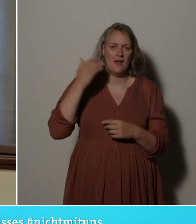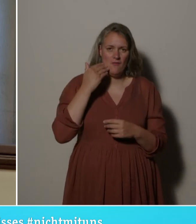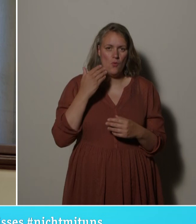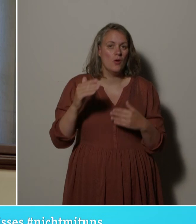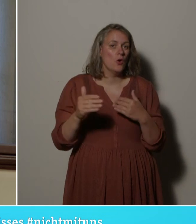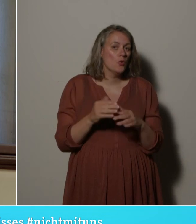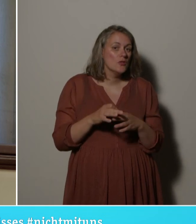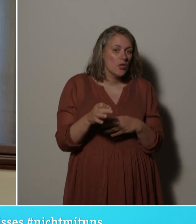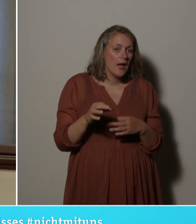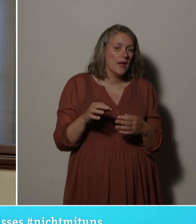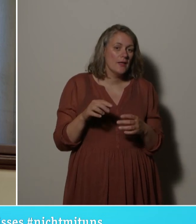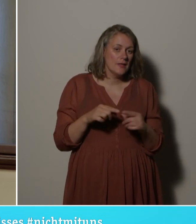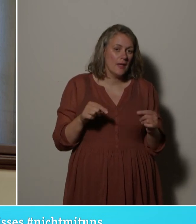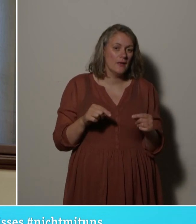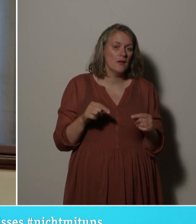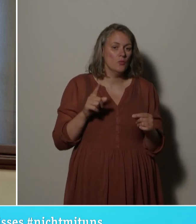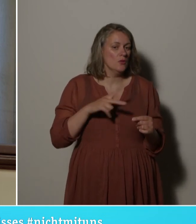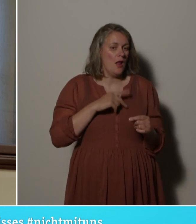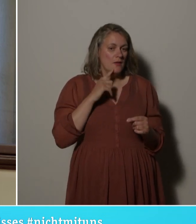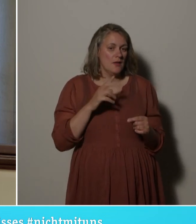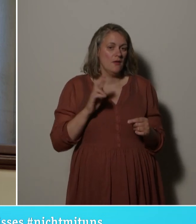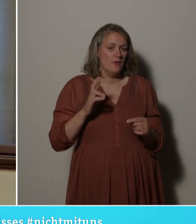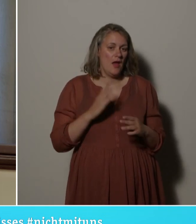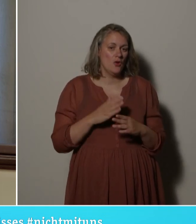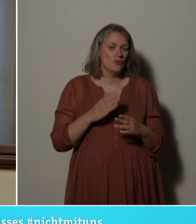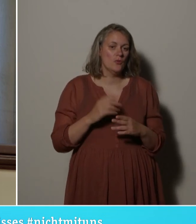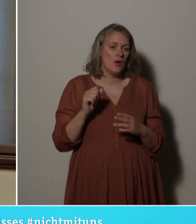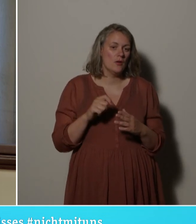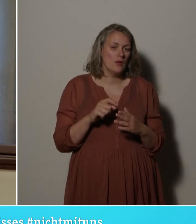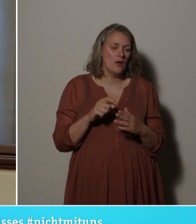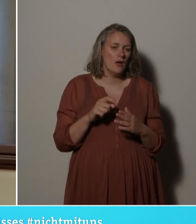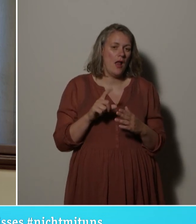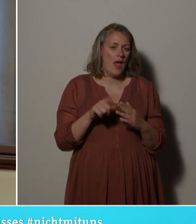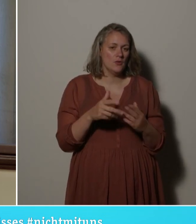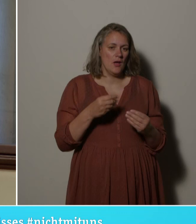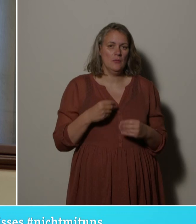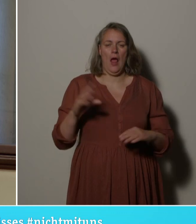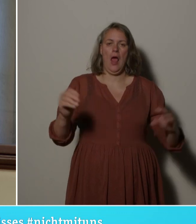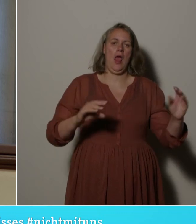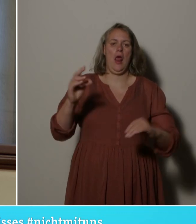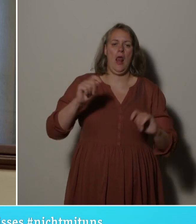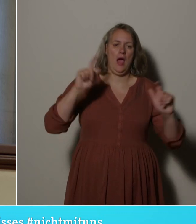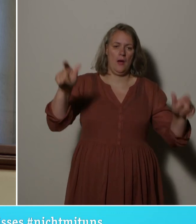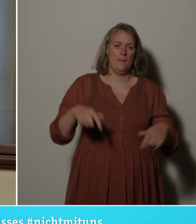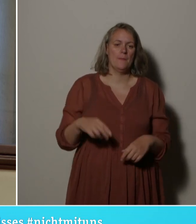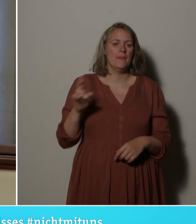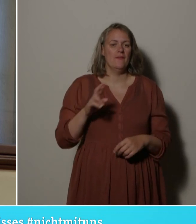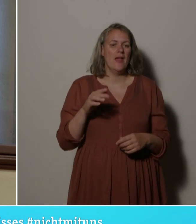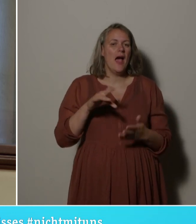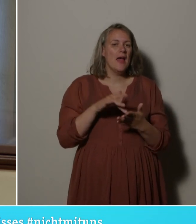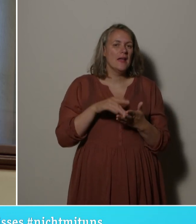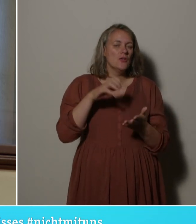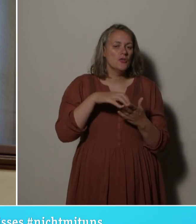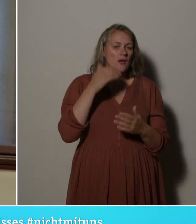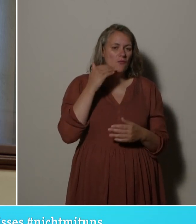mal ganz ehrlich sagen, was für Leute, die es sich bereits leisten können, wie ich, die es sich leisten können, in der Innenstadt zu